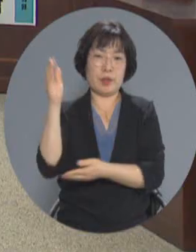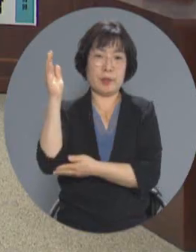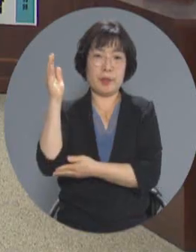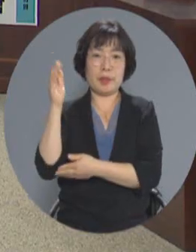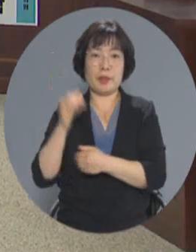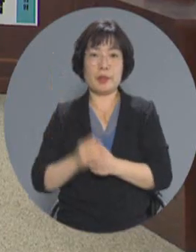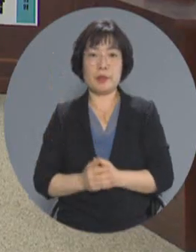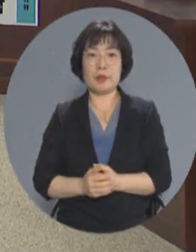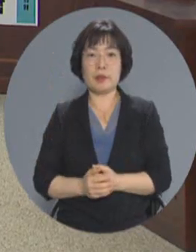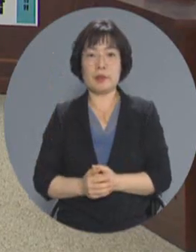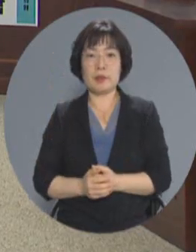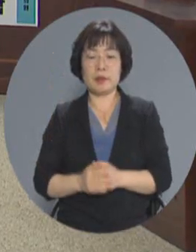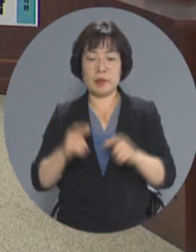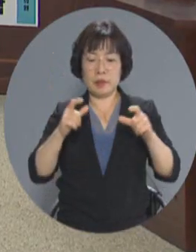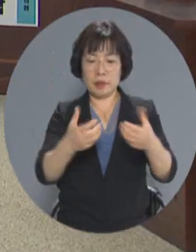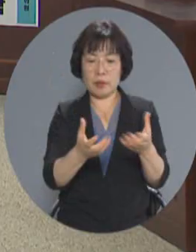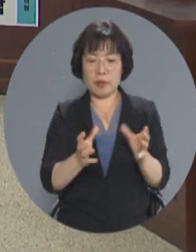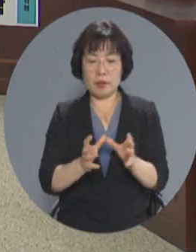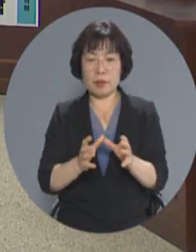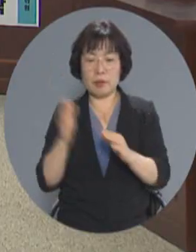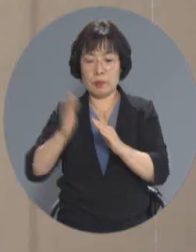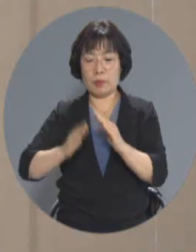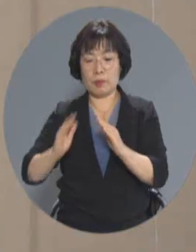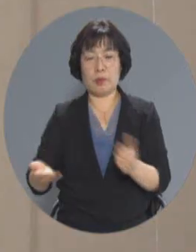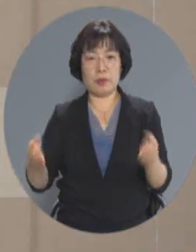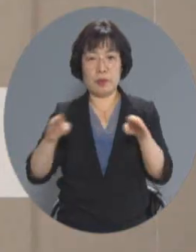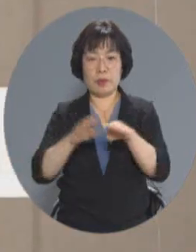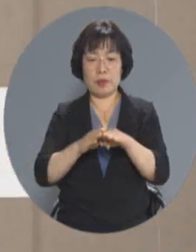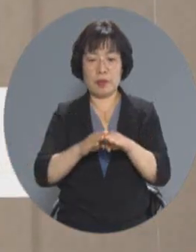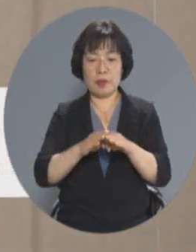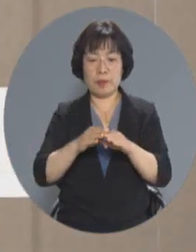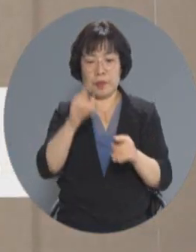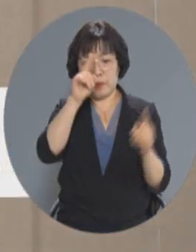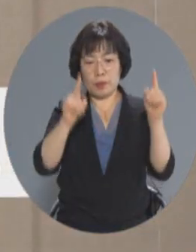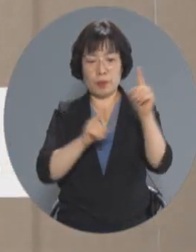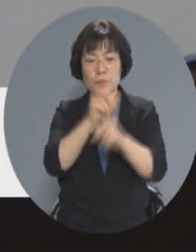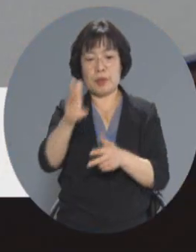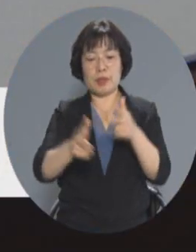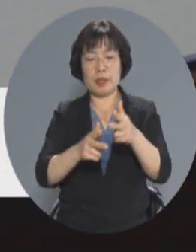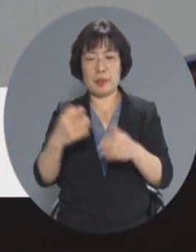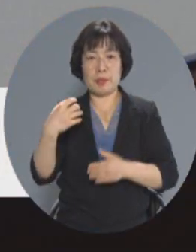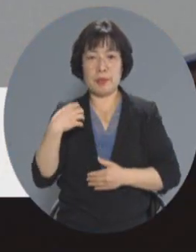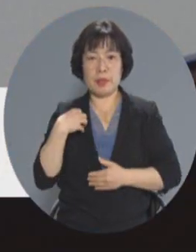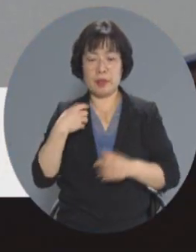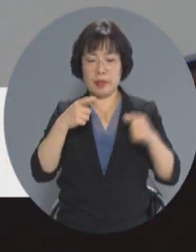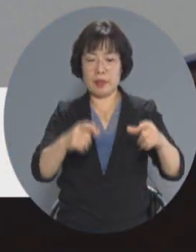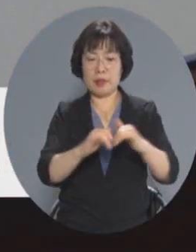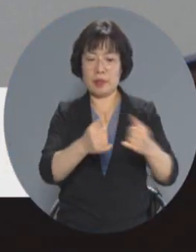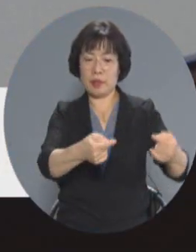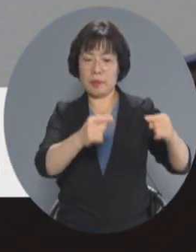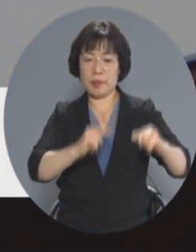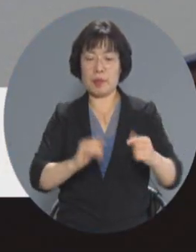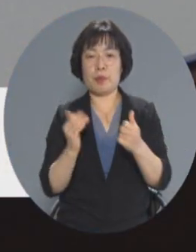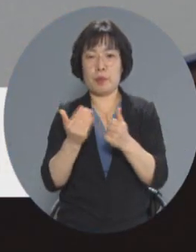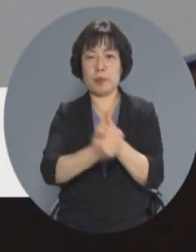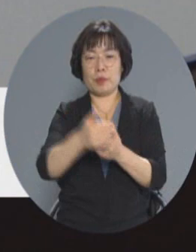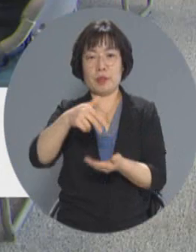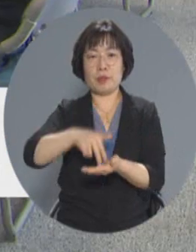제기됐습니다. 자치단체와 공공기관이 재생에너지 사업을 주도하고 주민 참여도 보장하자는